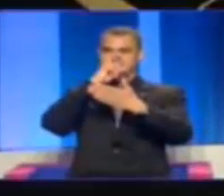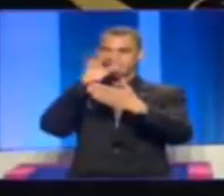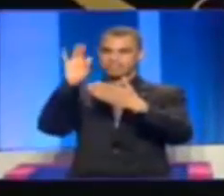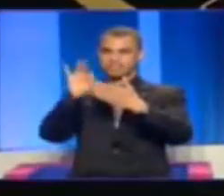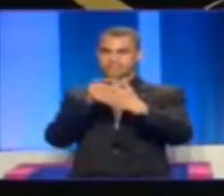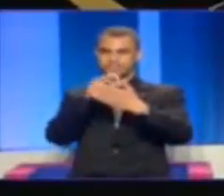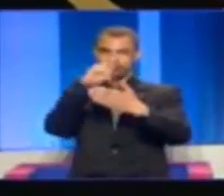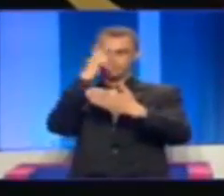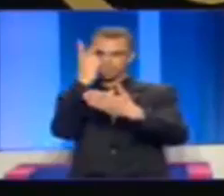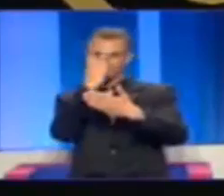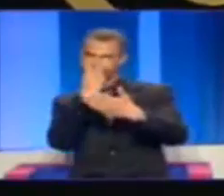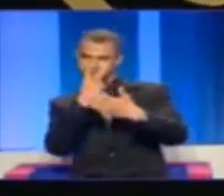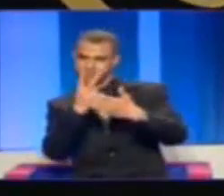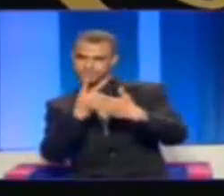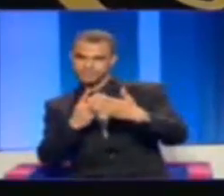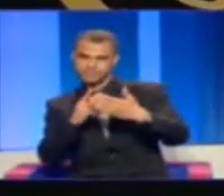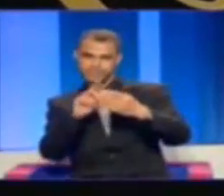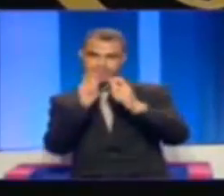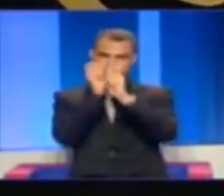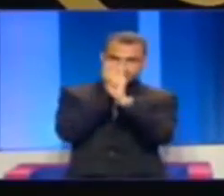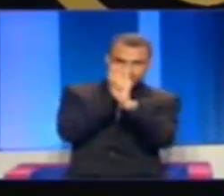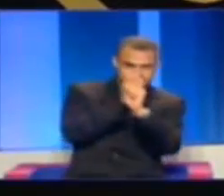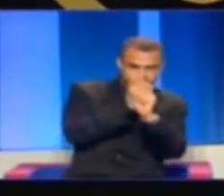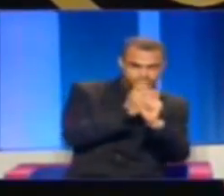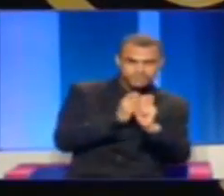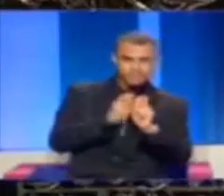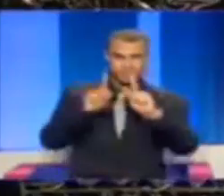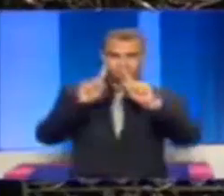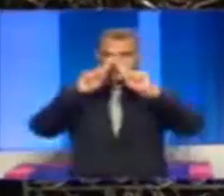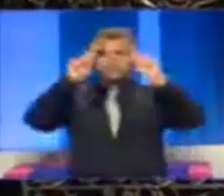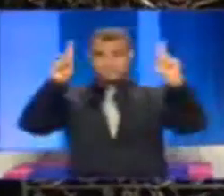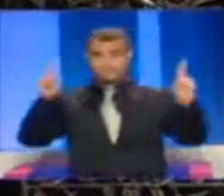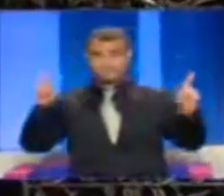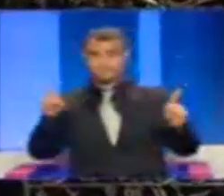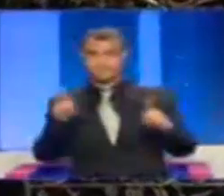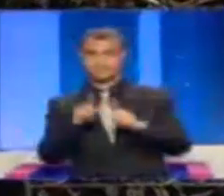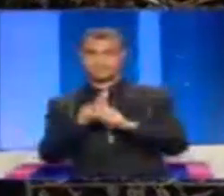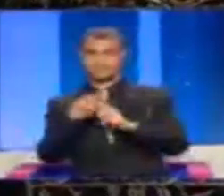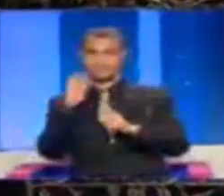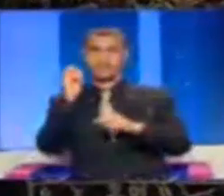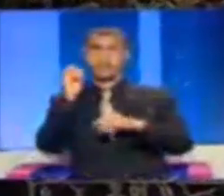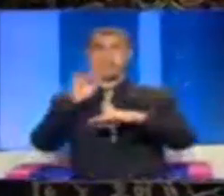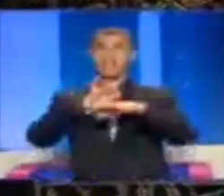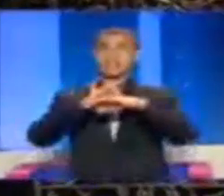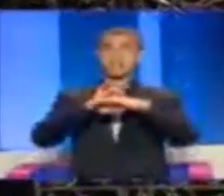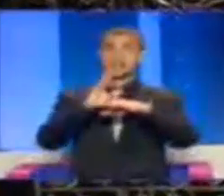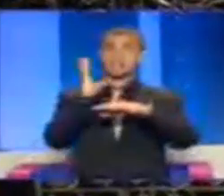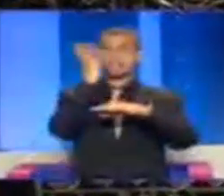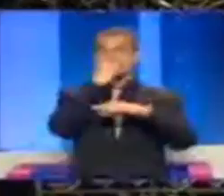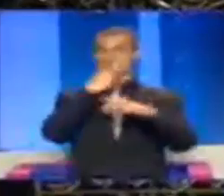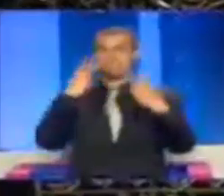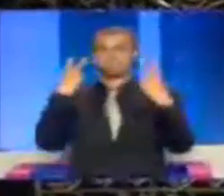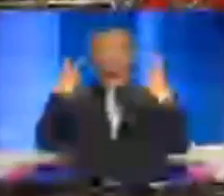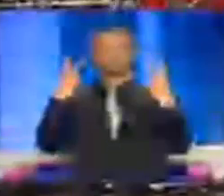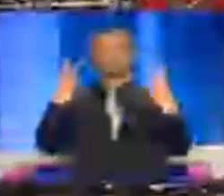أنامله رسم الحروف وزخرفتها، وتفنن في إبداع لوحات تشكيلية تنطق إبداعا.